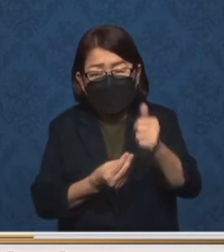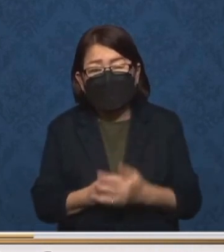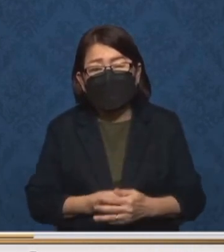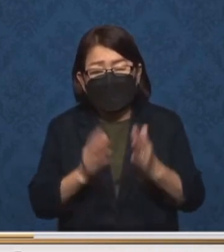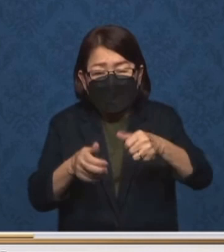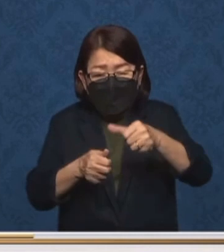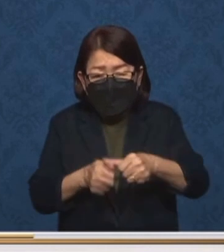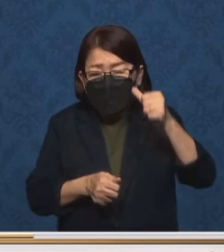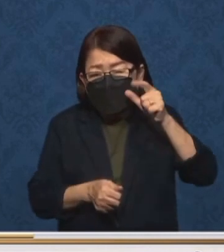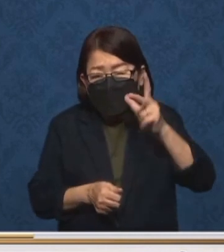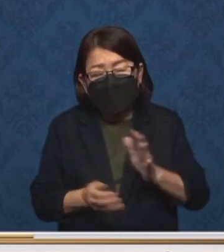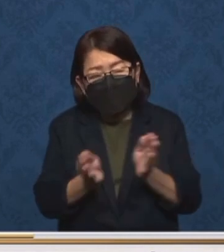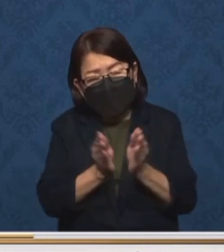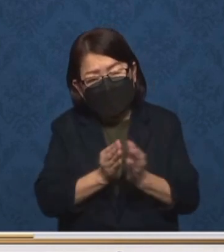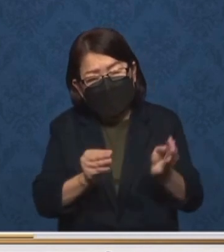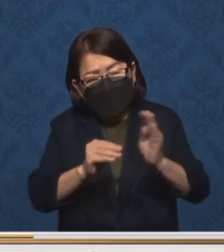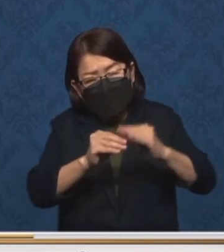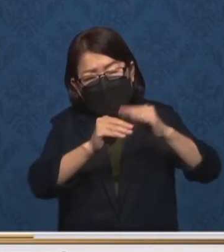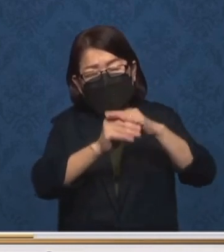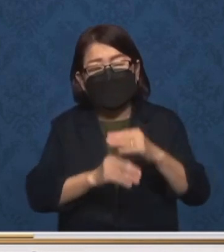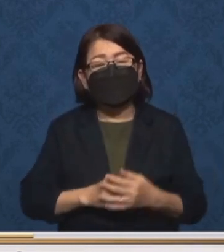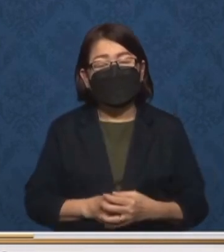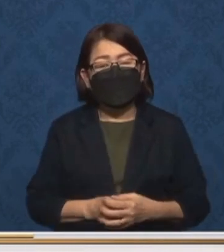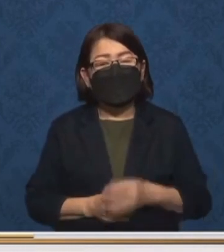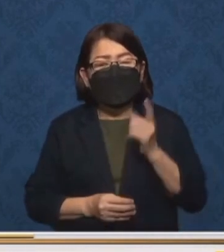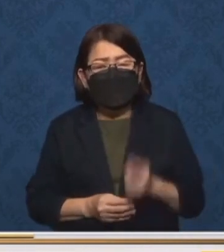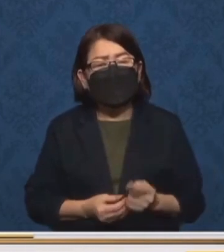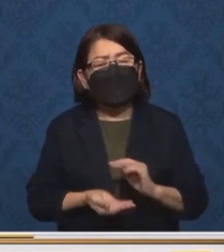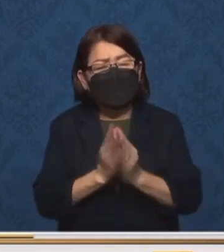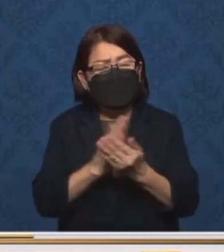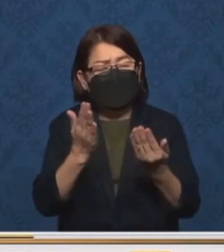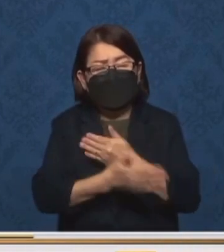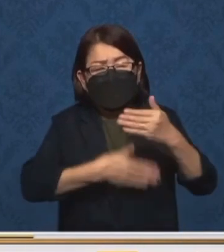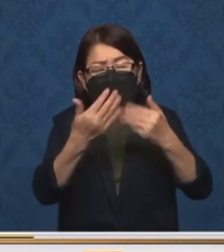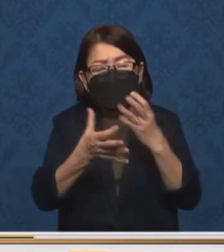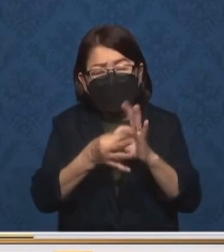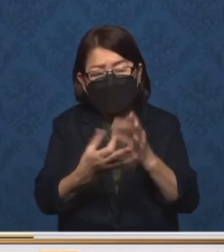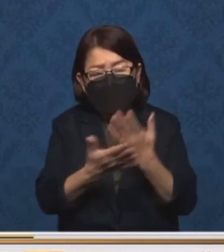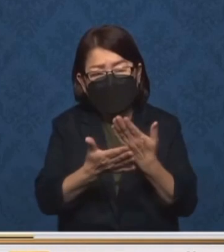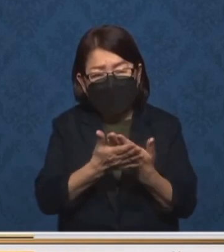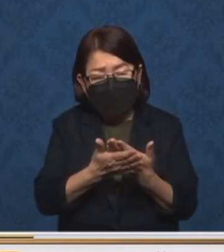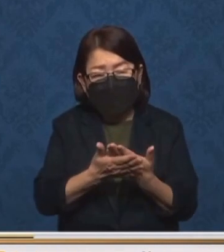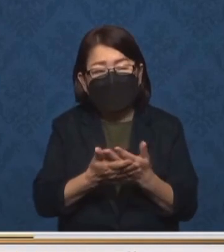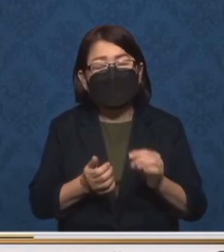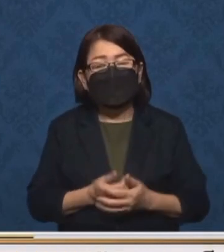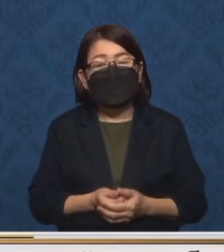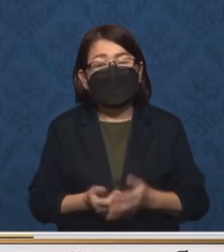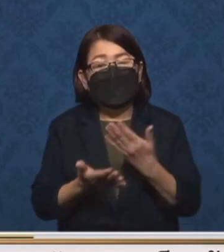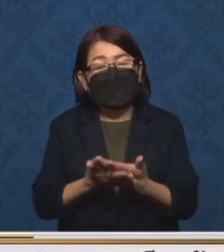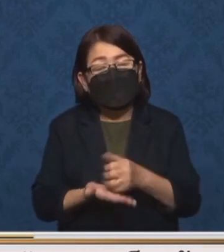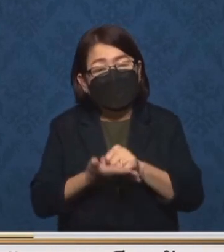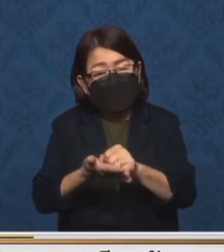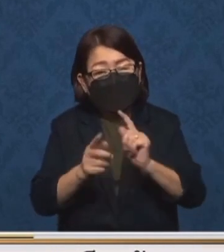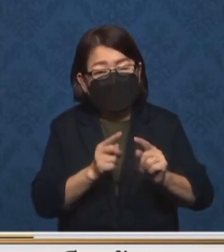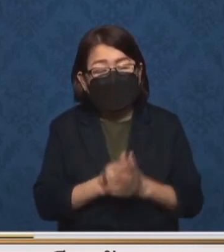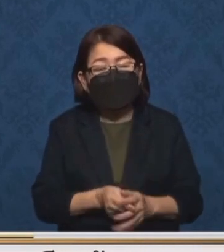อยู่ ก็จะมีจำนวนวที่มากขึ้นเราตองพัฎนาในด้านการเข่ανขั ดลาคาหรอ Red Oceansให้ยระดบสู่